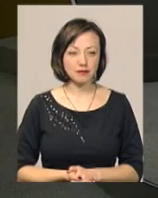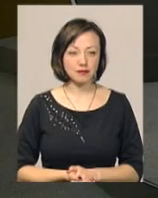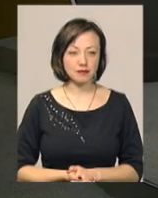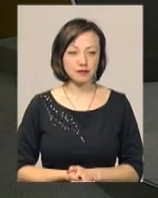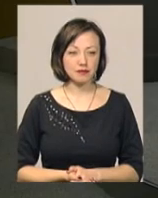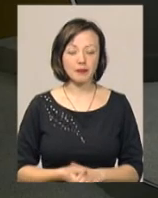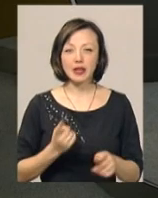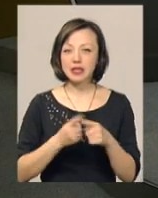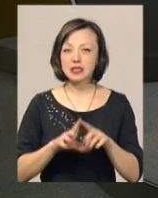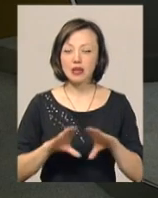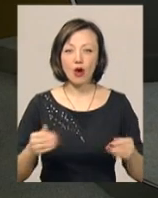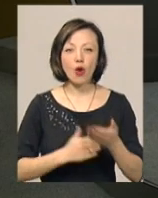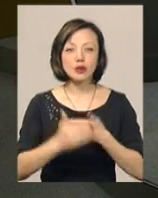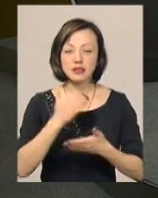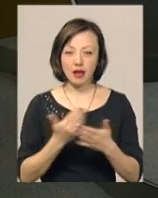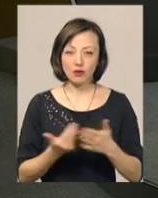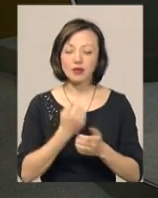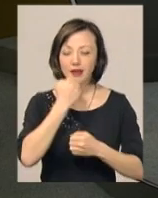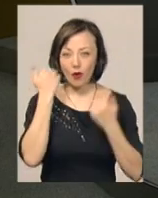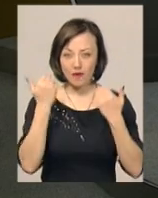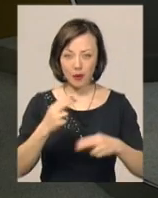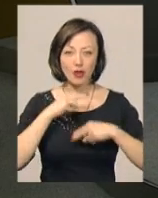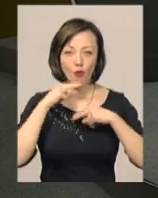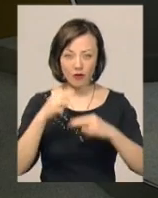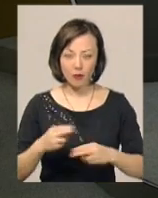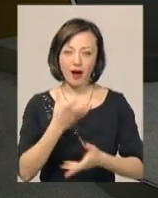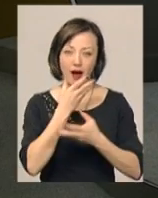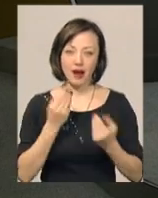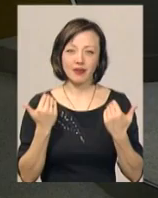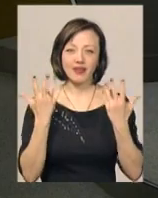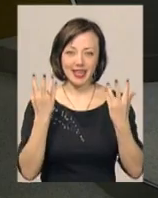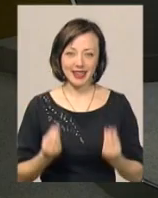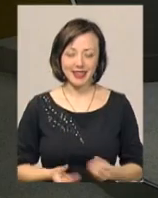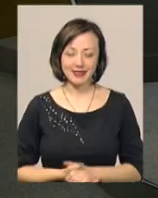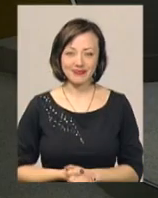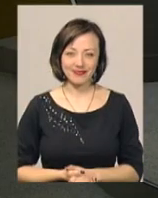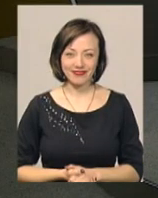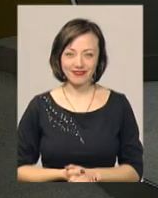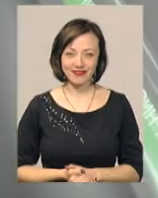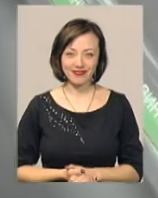Це остання новина випуску. Ми дякуємо вам за увагу. Гарних всіх вихідних!